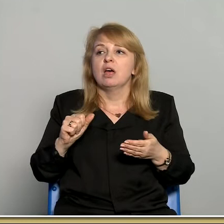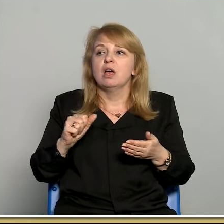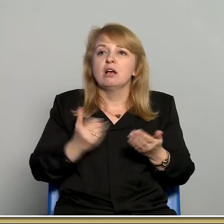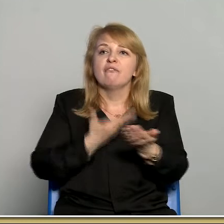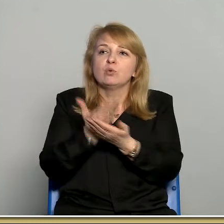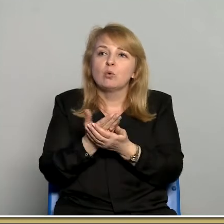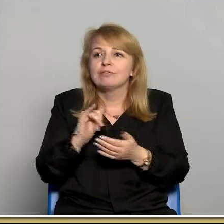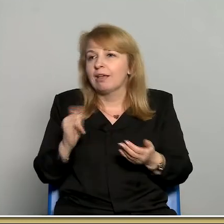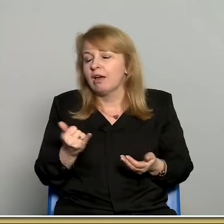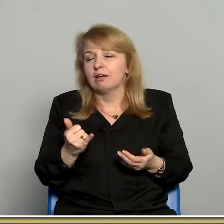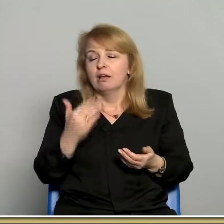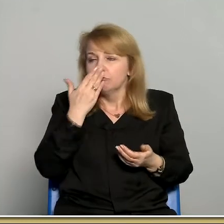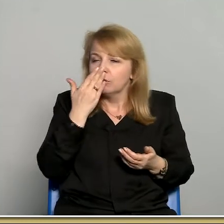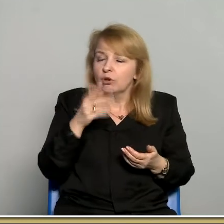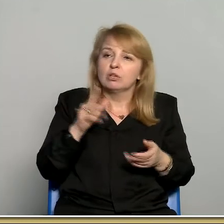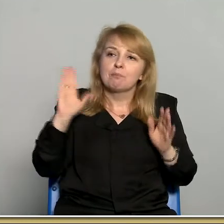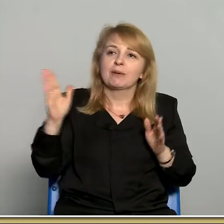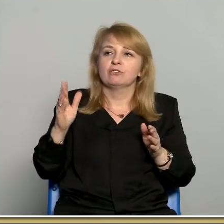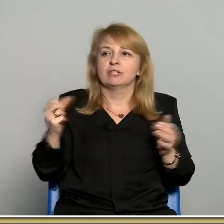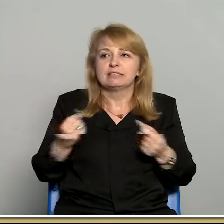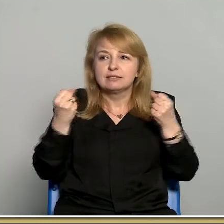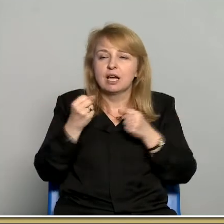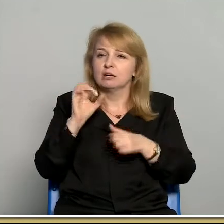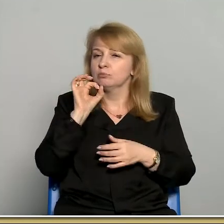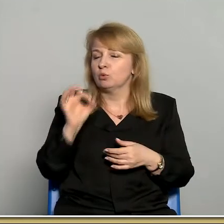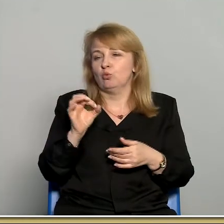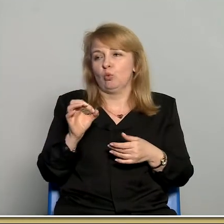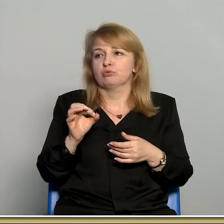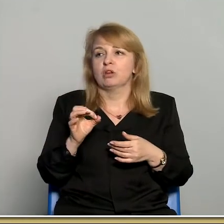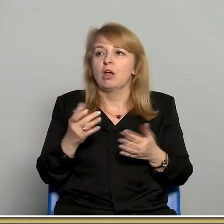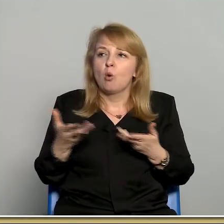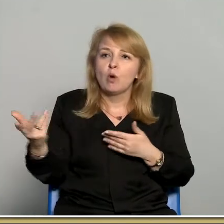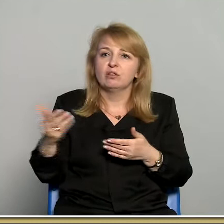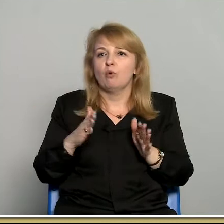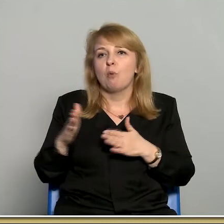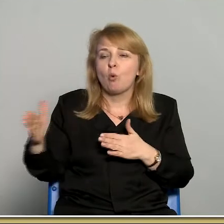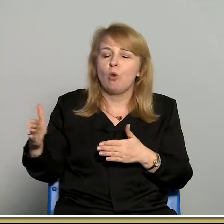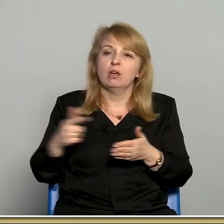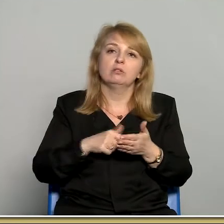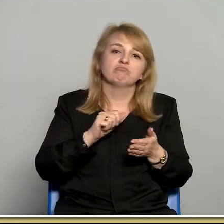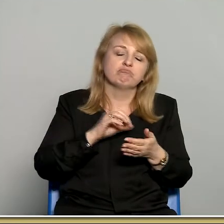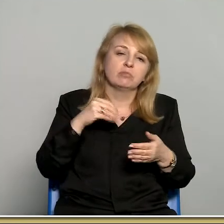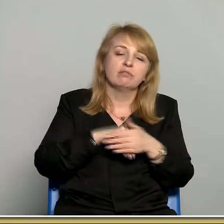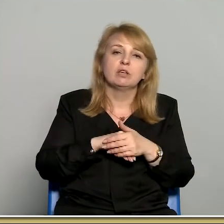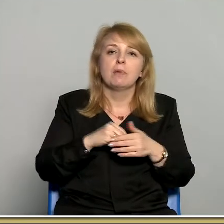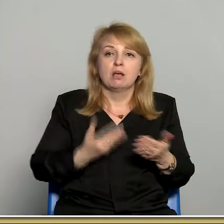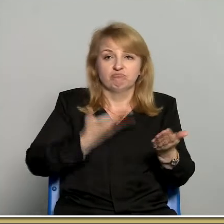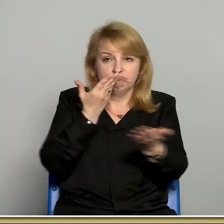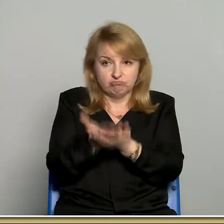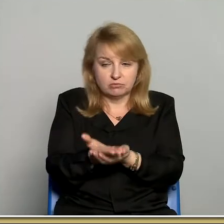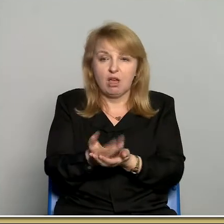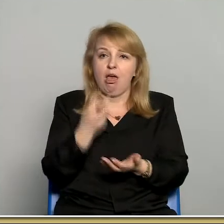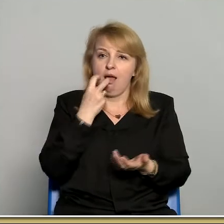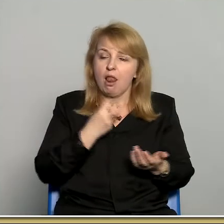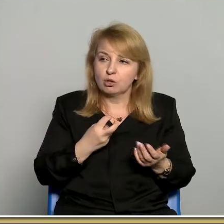więc wszystko będziemy starali się robić w obszarze składania wniosków w formie